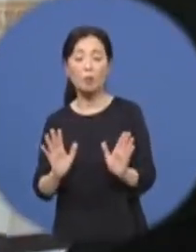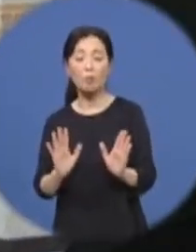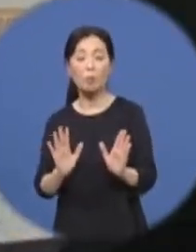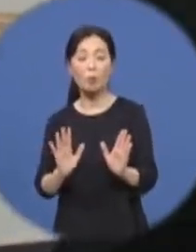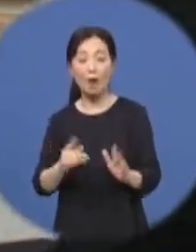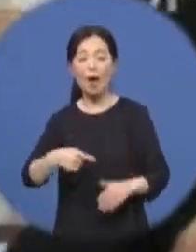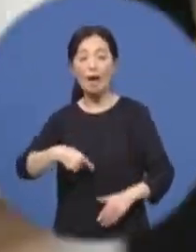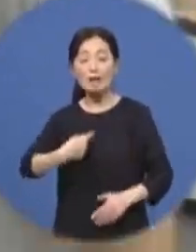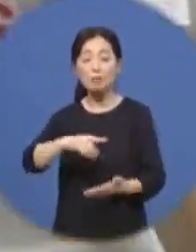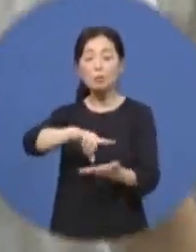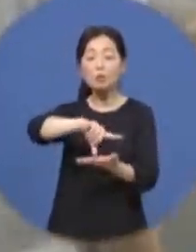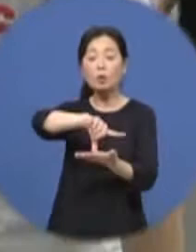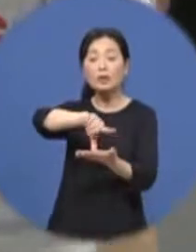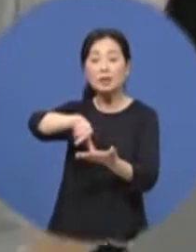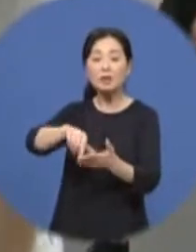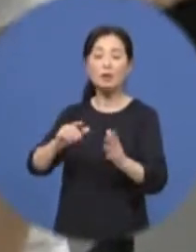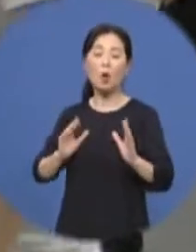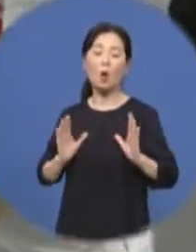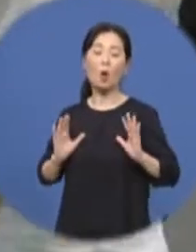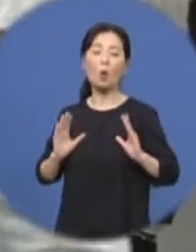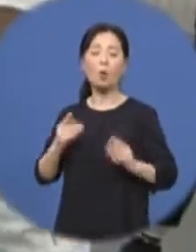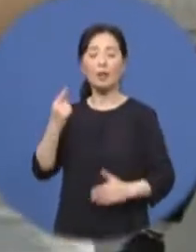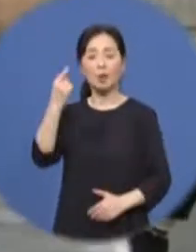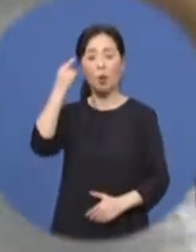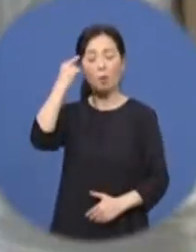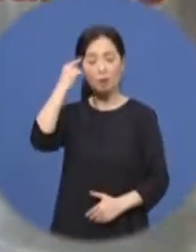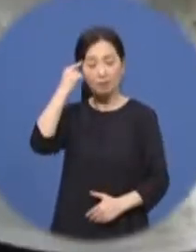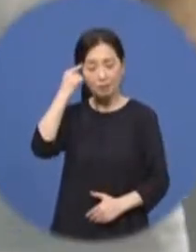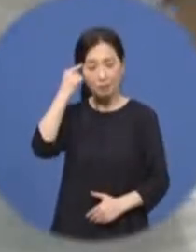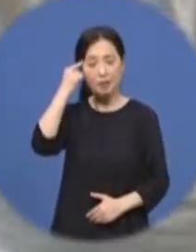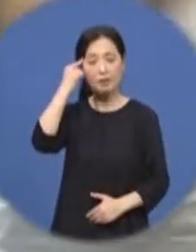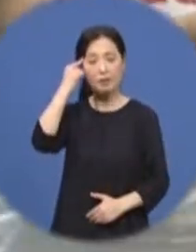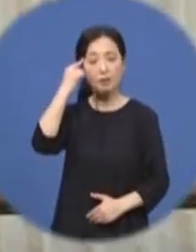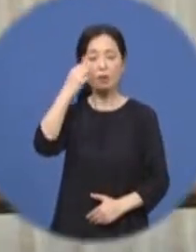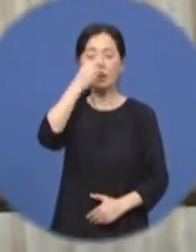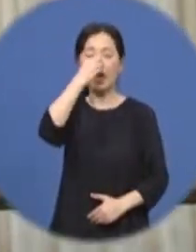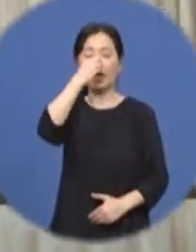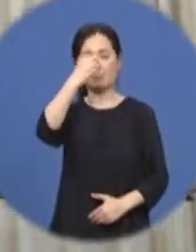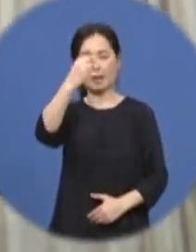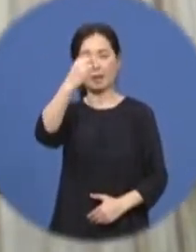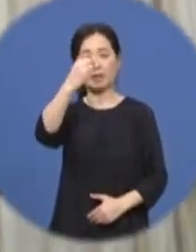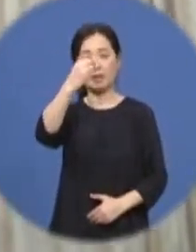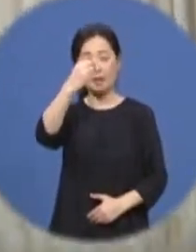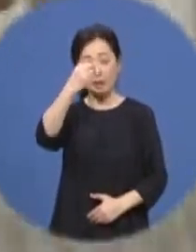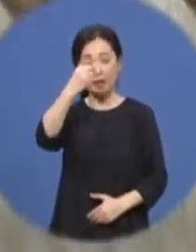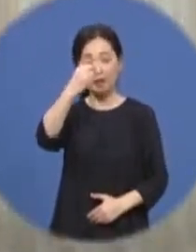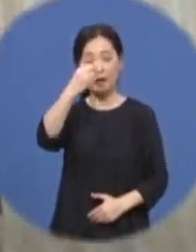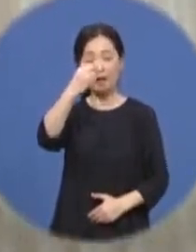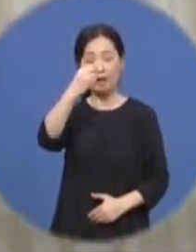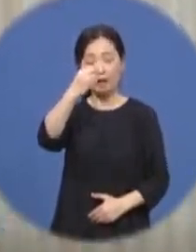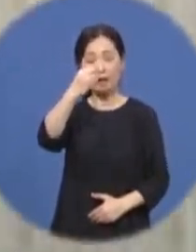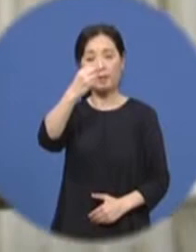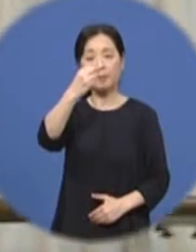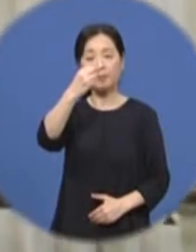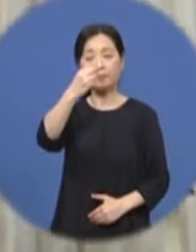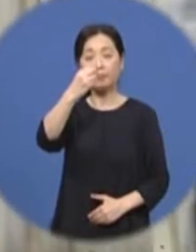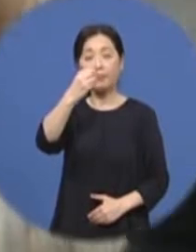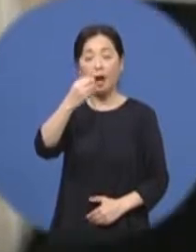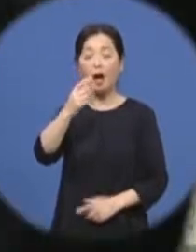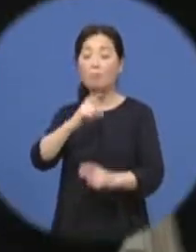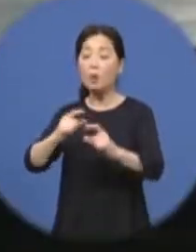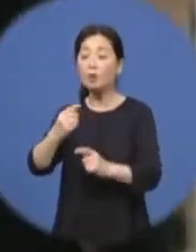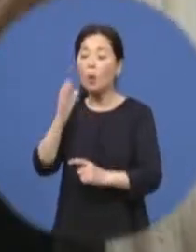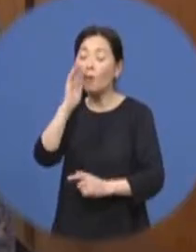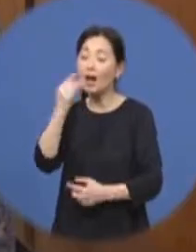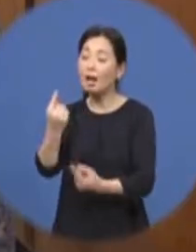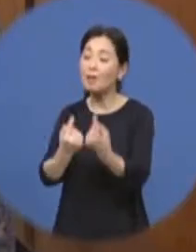域を誇りに思える子、そしてそれを自慢できてどうよと、もっと和歌山に来てね